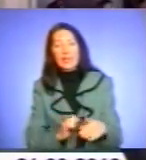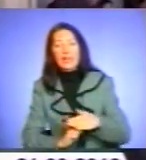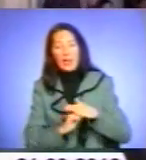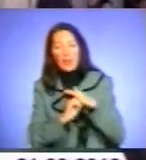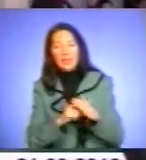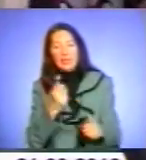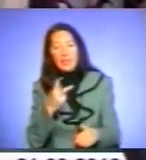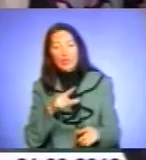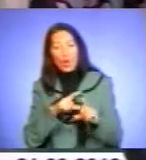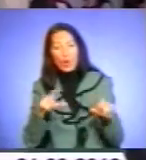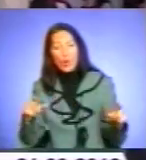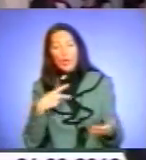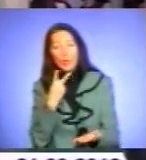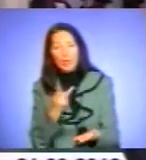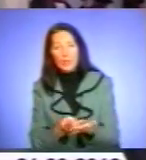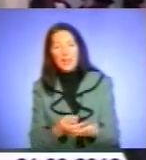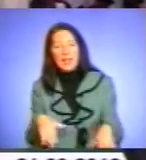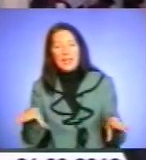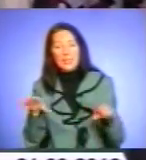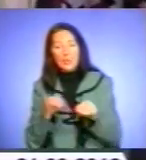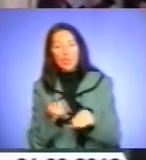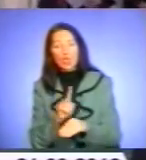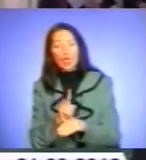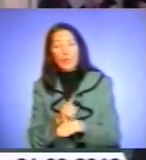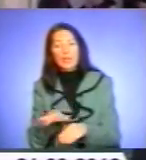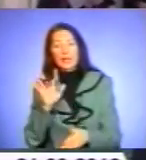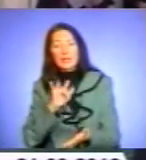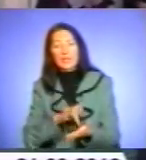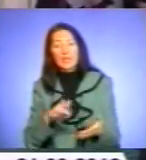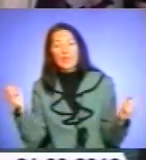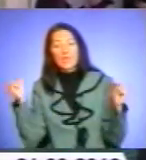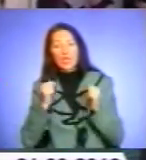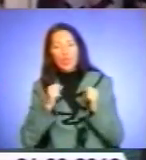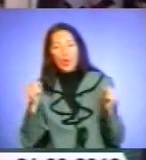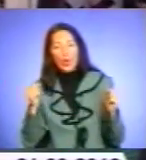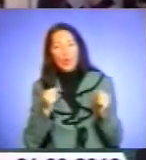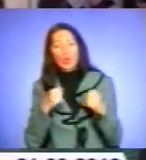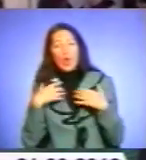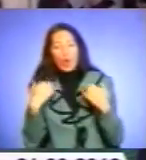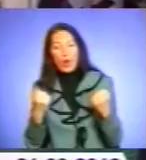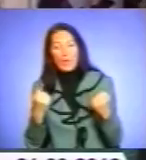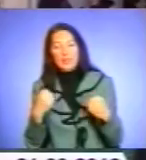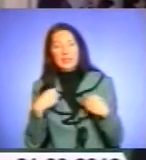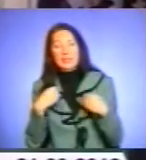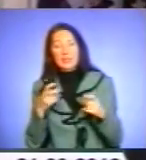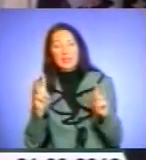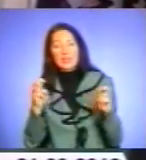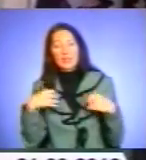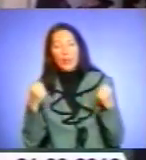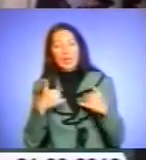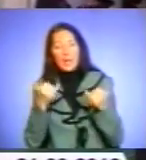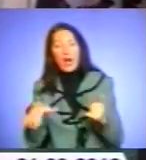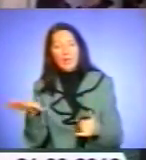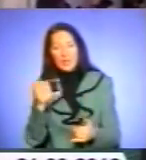школи і продемонструвати спільно із Тернопільським центром фізичного здоров'я. здоров'я, спорт для всіх,